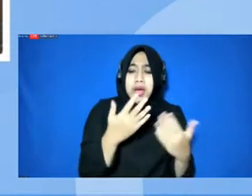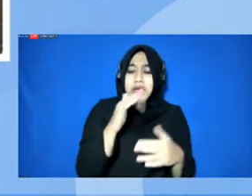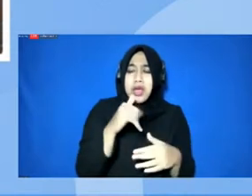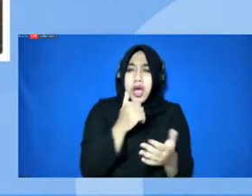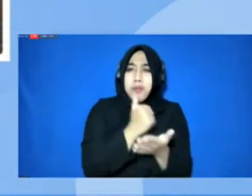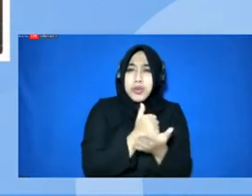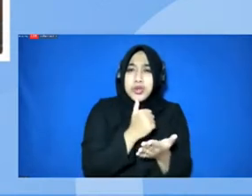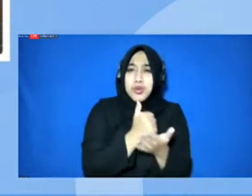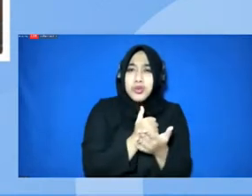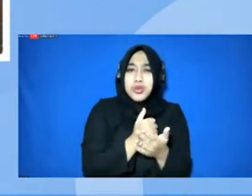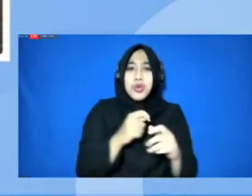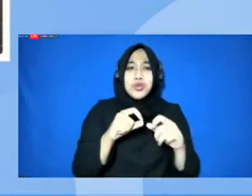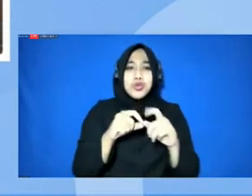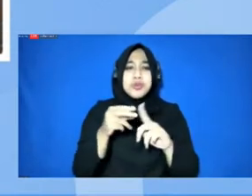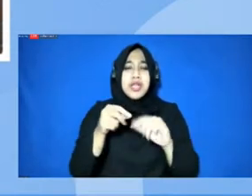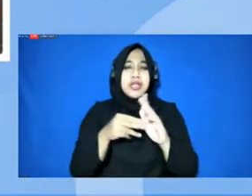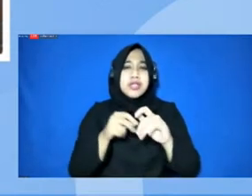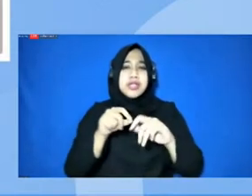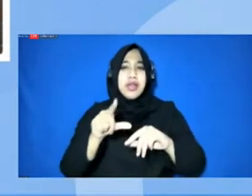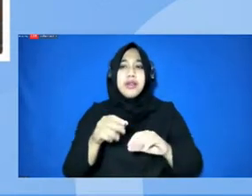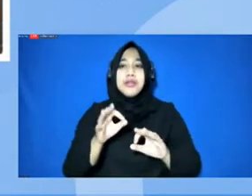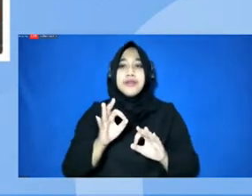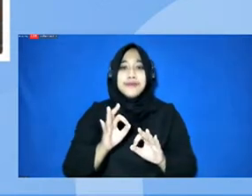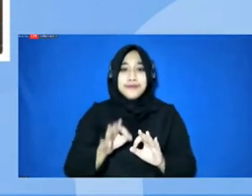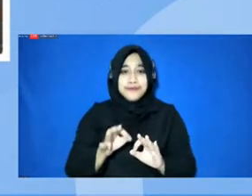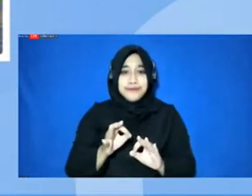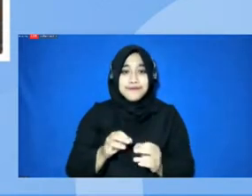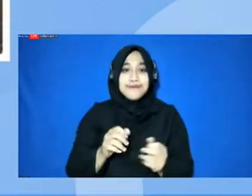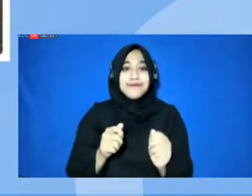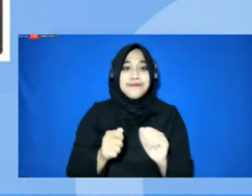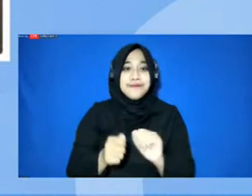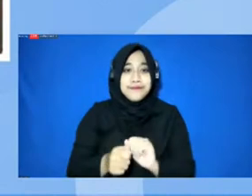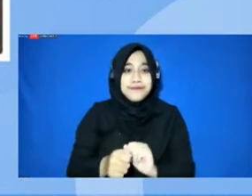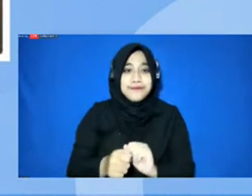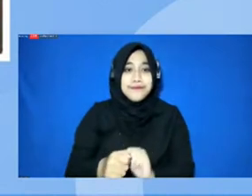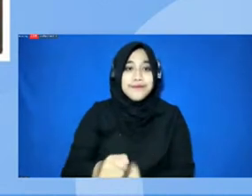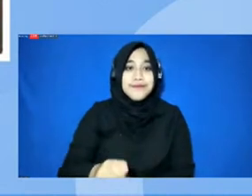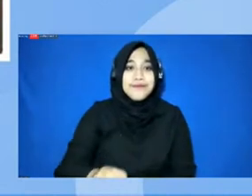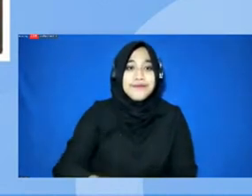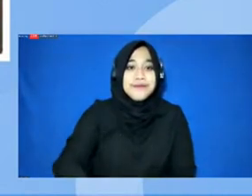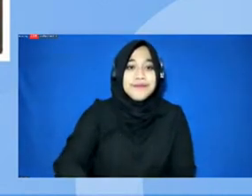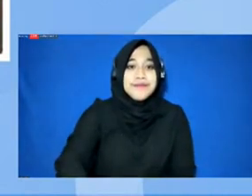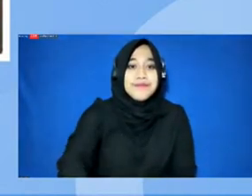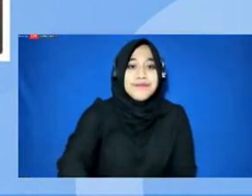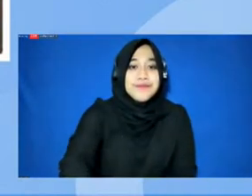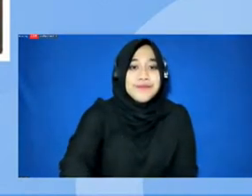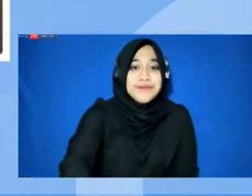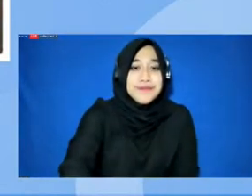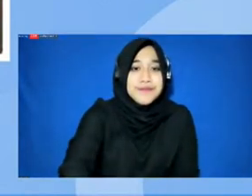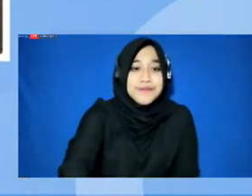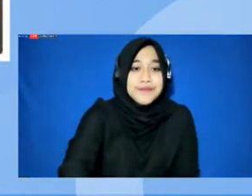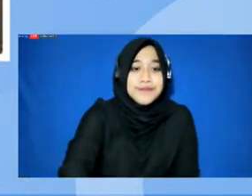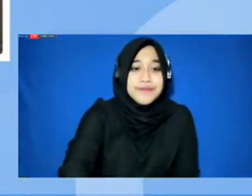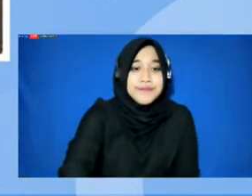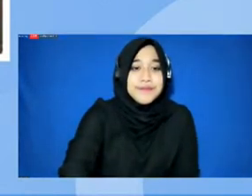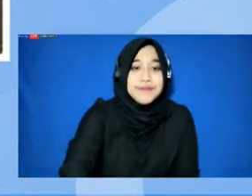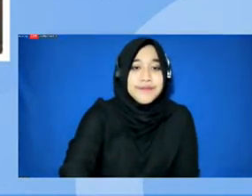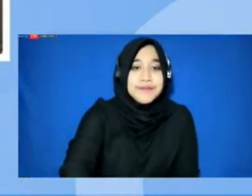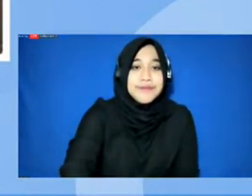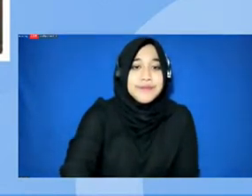sangat-sangat substansial. Dan karena itu mereka harus diberi sumber daya, diberi kesempatan, diberi